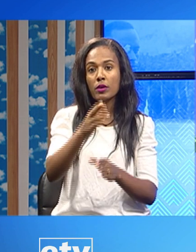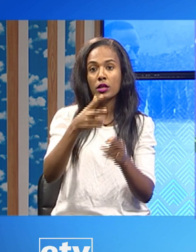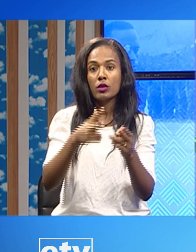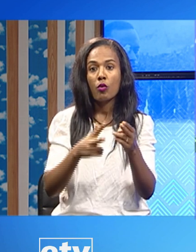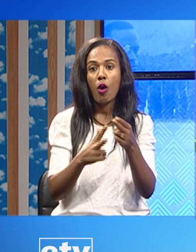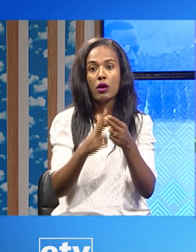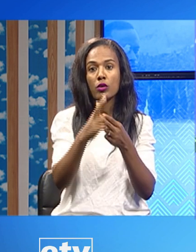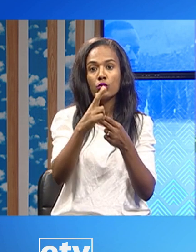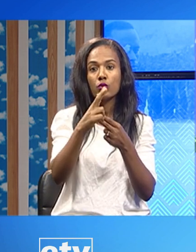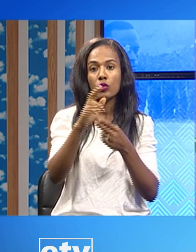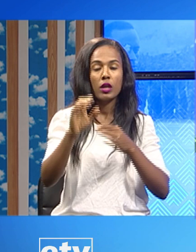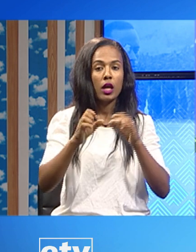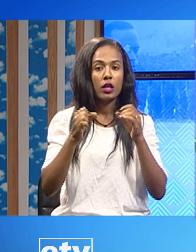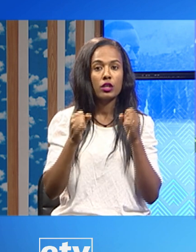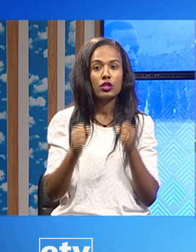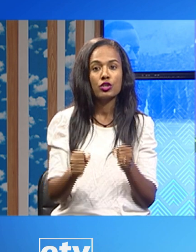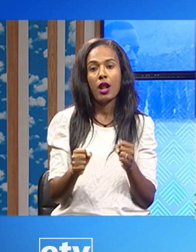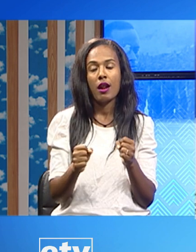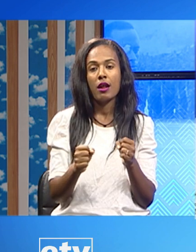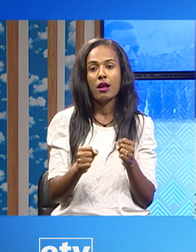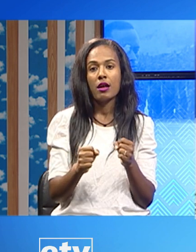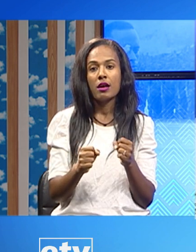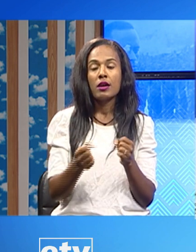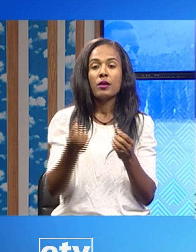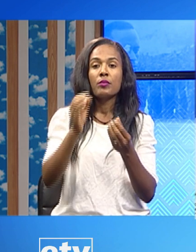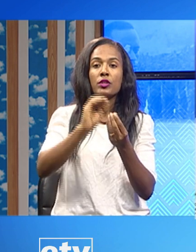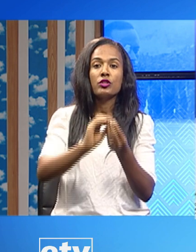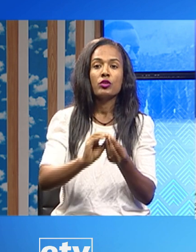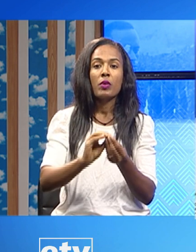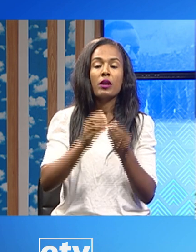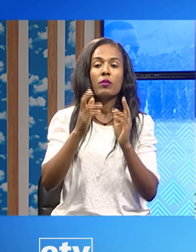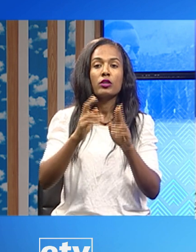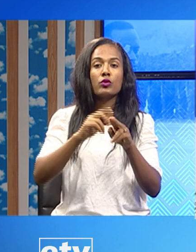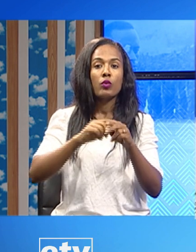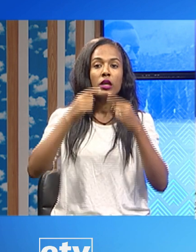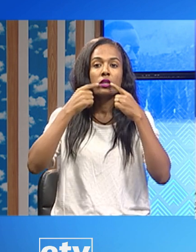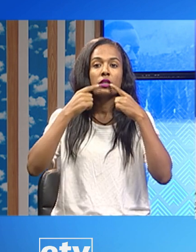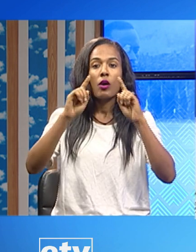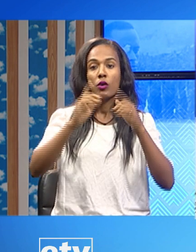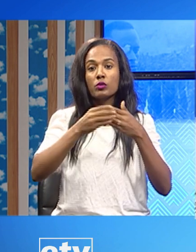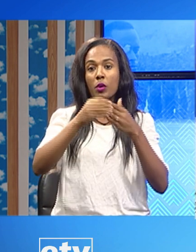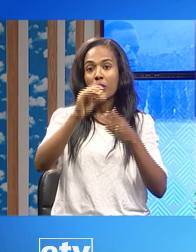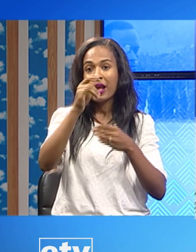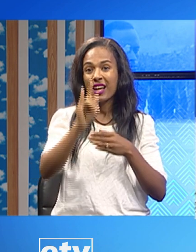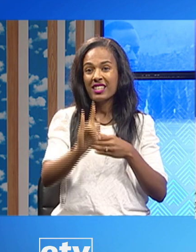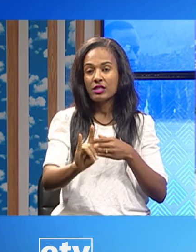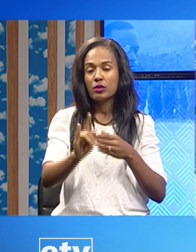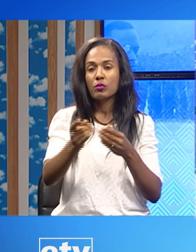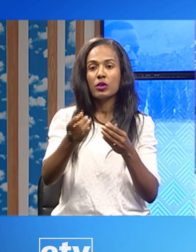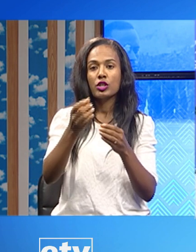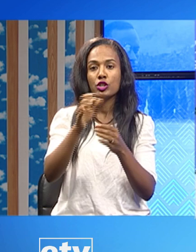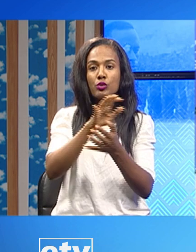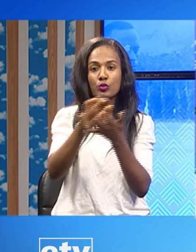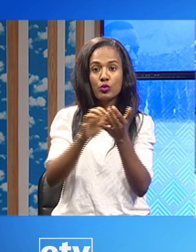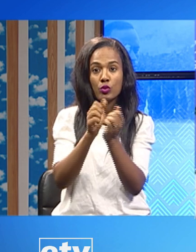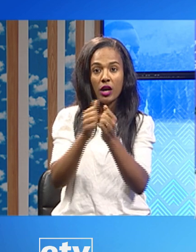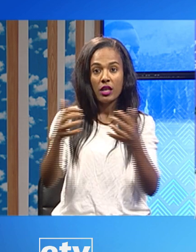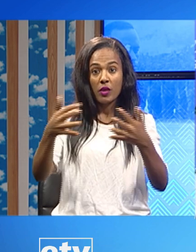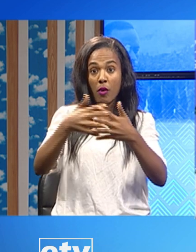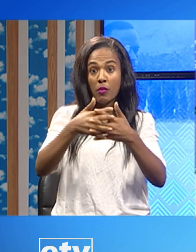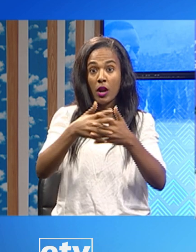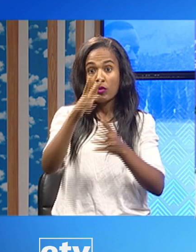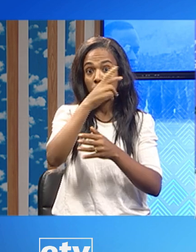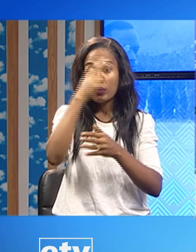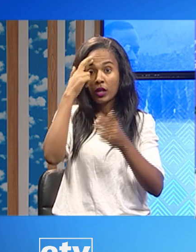እንዲቋረጡ ሊያደርግ ይችላል። በተጨማሪም ያስቸኳይ ጊዜ አዋጅ መምሪያ እዙ ከሽብር ቡድኖች ጋር ይተባበራል ብሎ